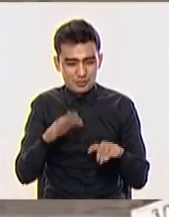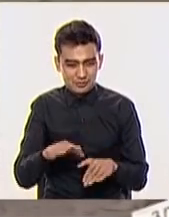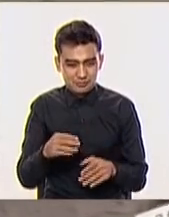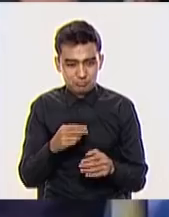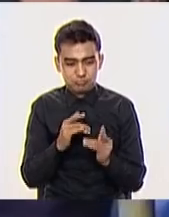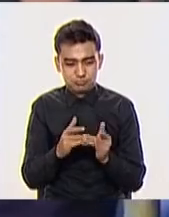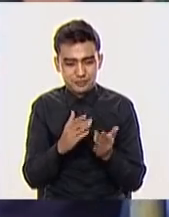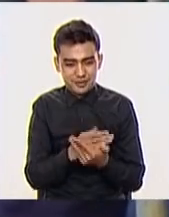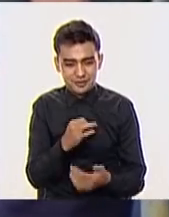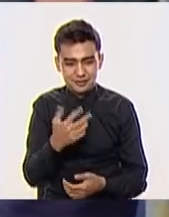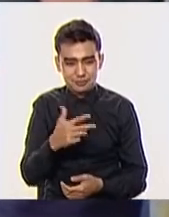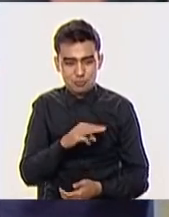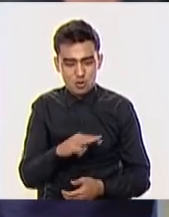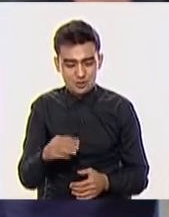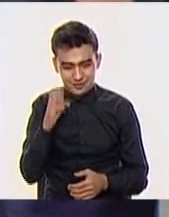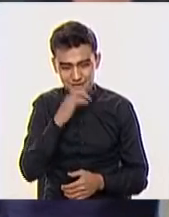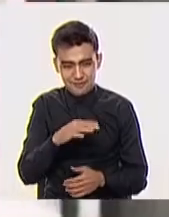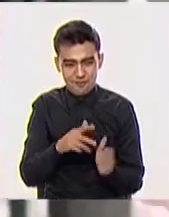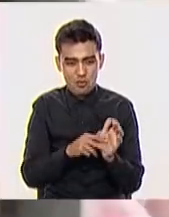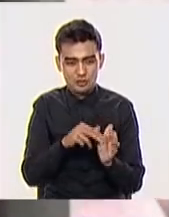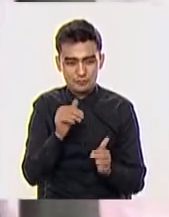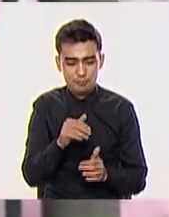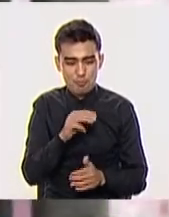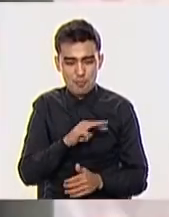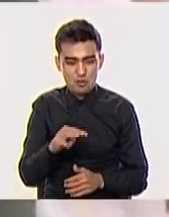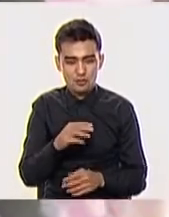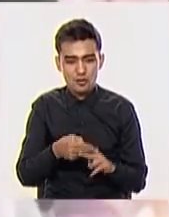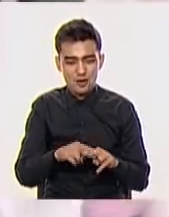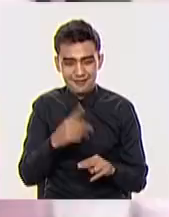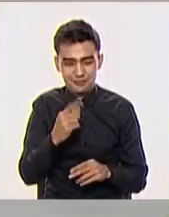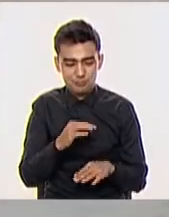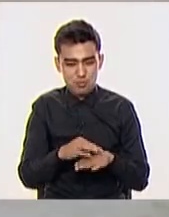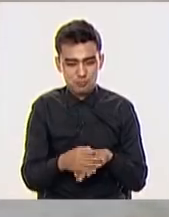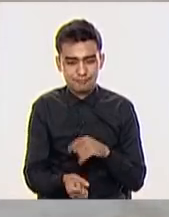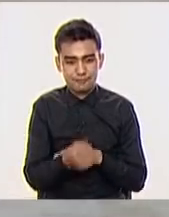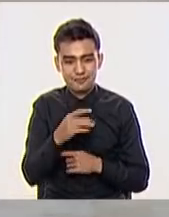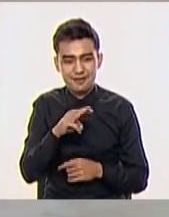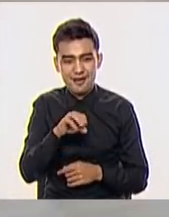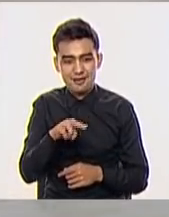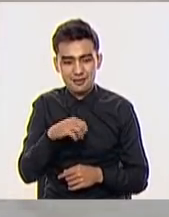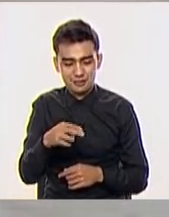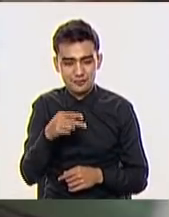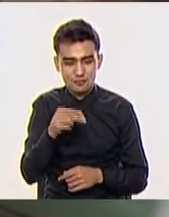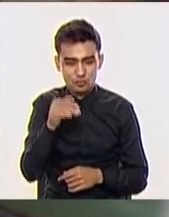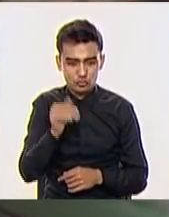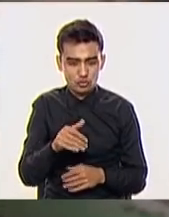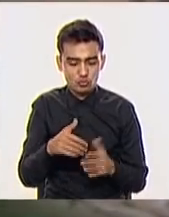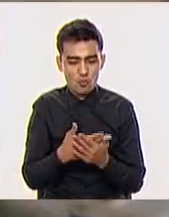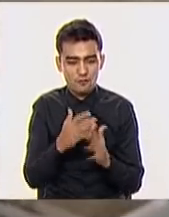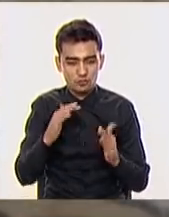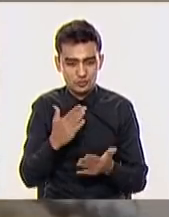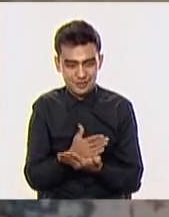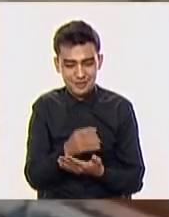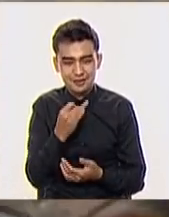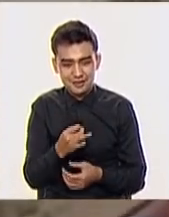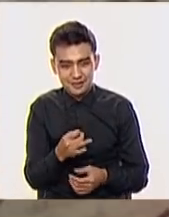населением меньше 30 миллионов более 8,5 тысяч заболевших за сутки. В Таиланде более 2000 новых случаев.